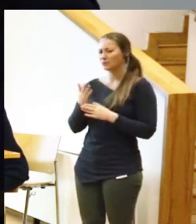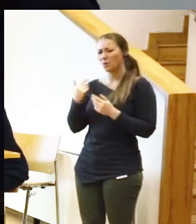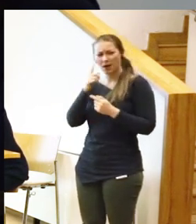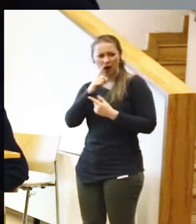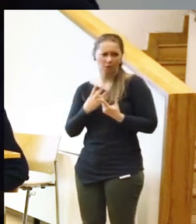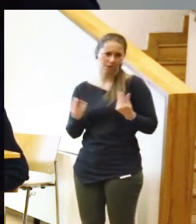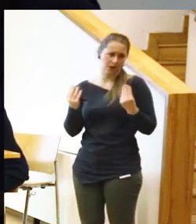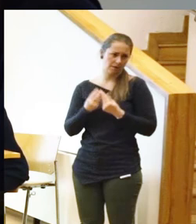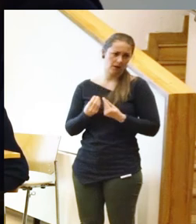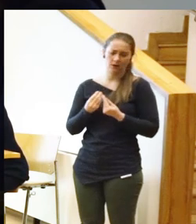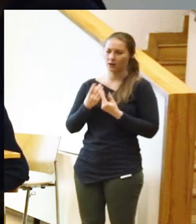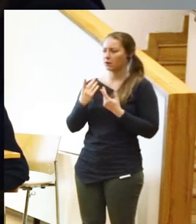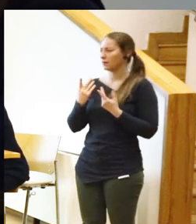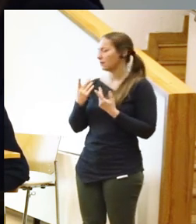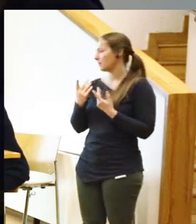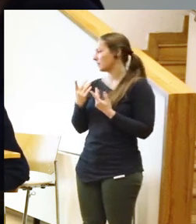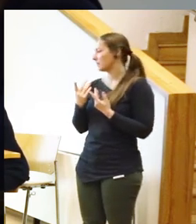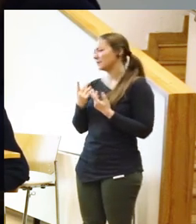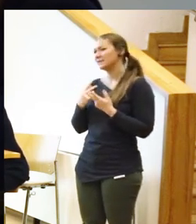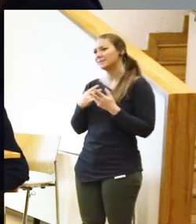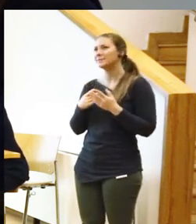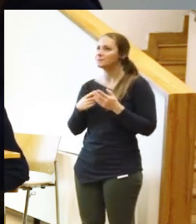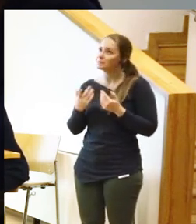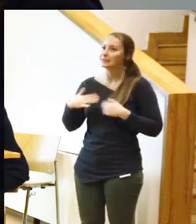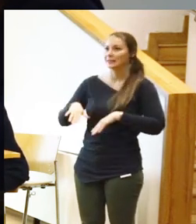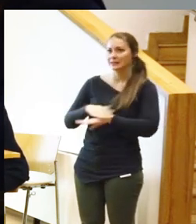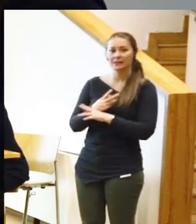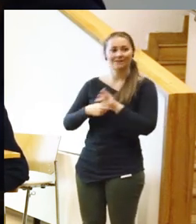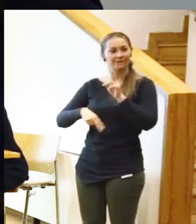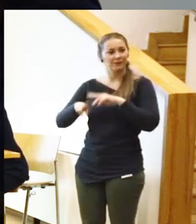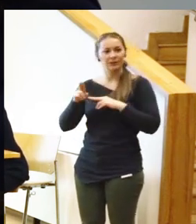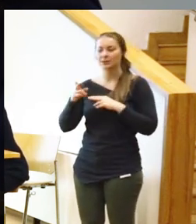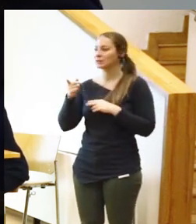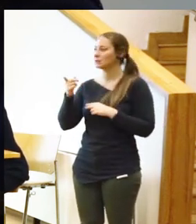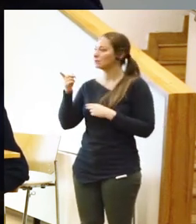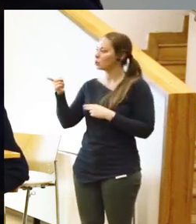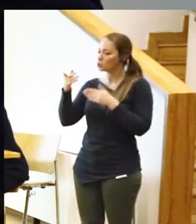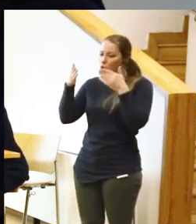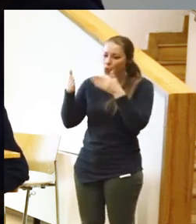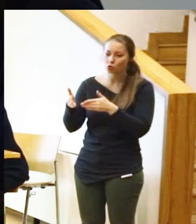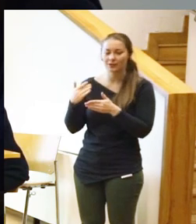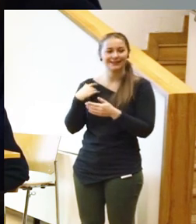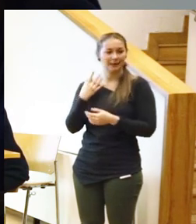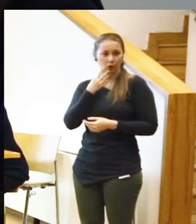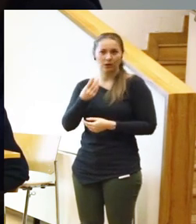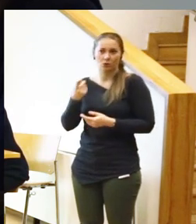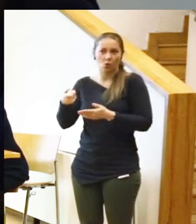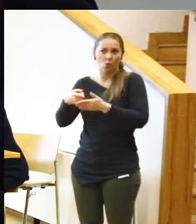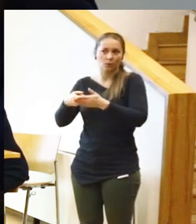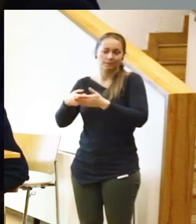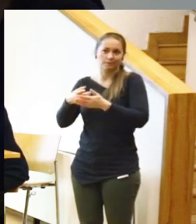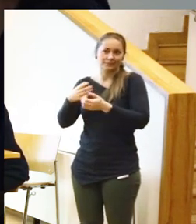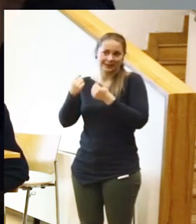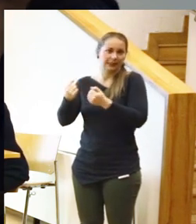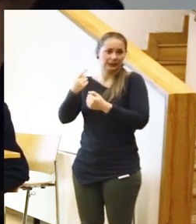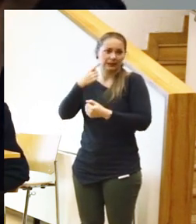mluvili, nebo že jsme se soustředili hodně na ty jako výrazná znevýhodnění, které samozřejmě jsou vázané,